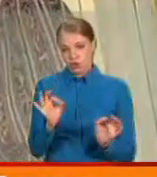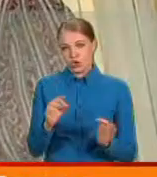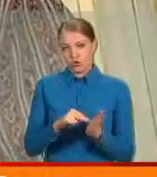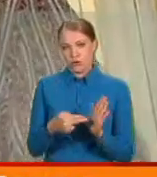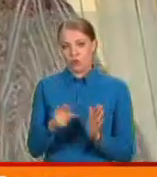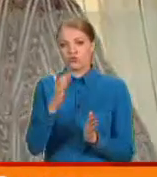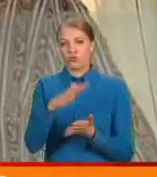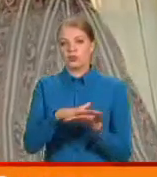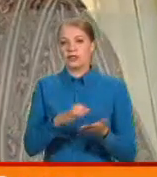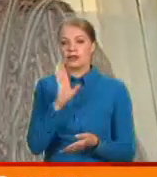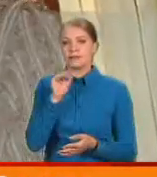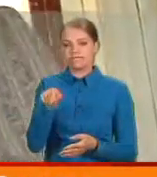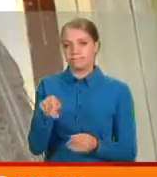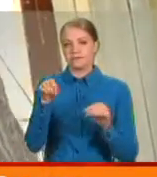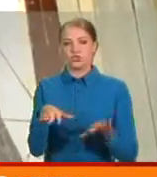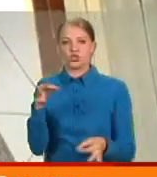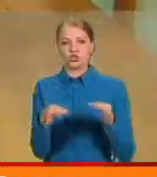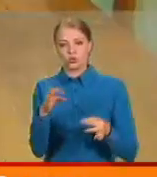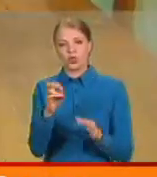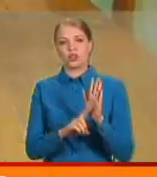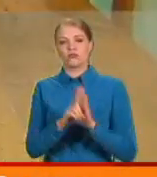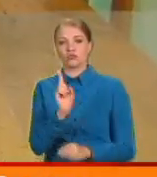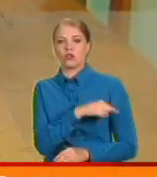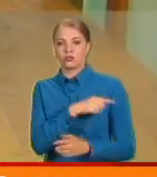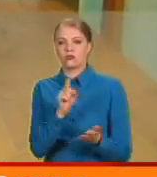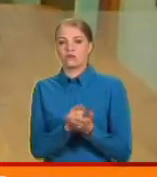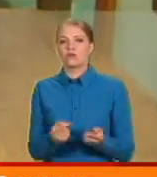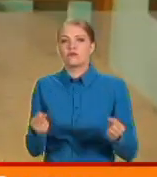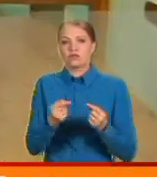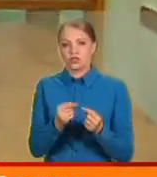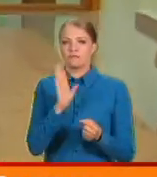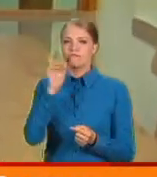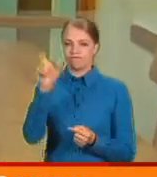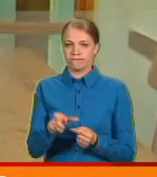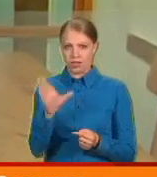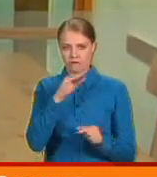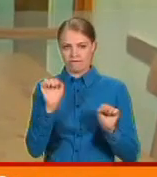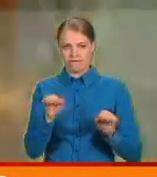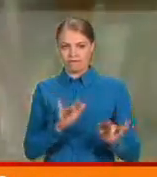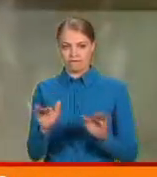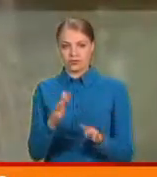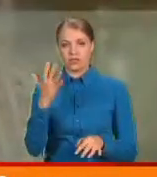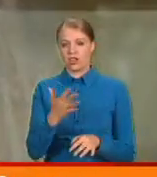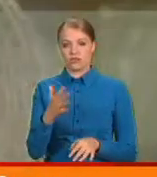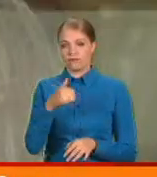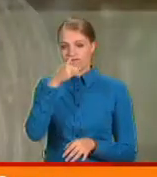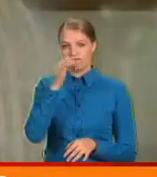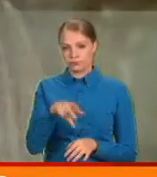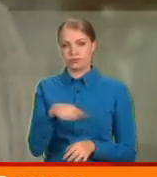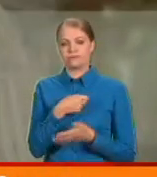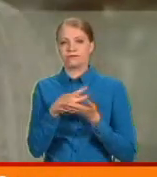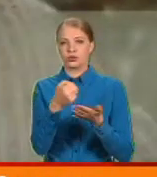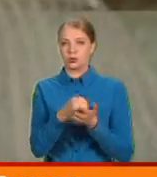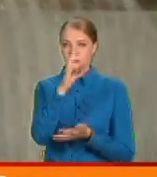Що далі буде з пані Марією, вирішить суд. Але спочатку лікарі мають визначити, чи вона дієздатна. Якщо ні, або ушпиталять